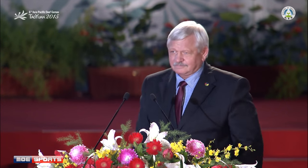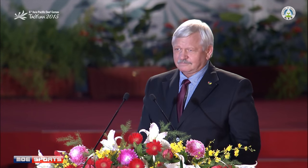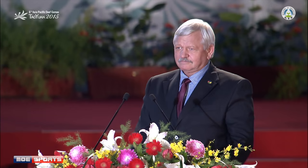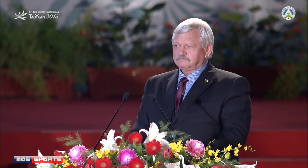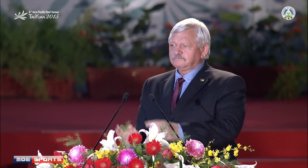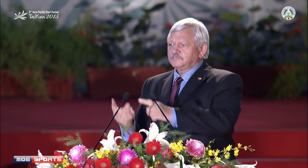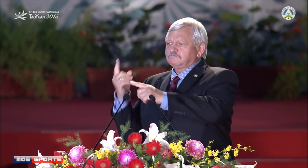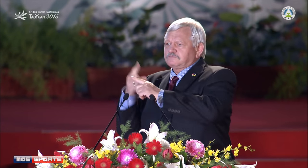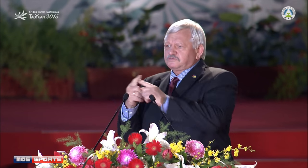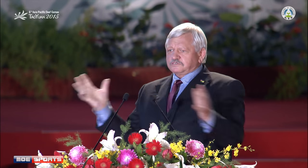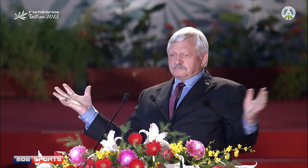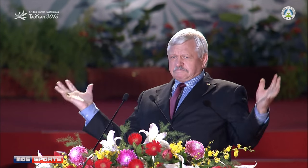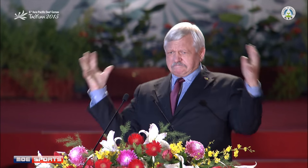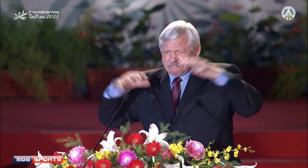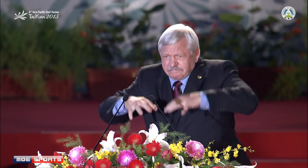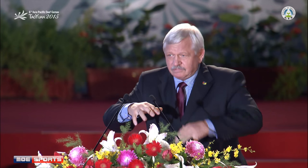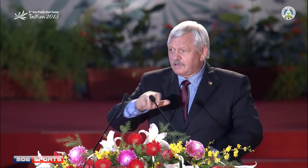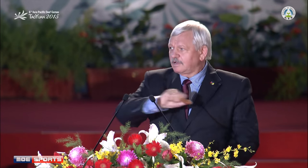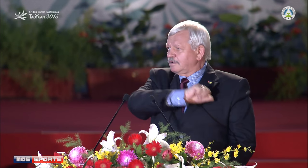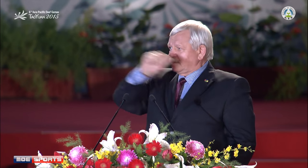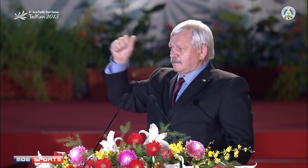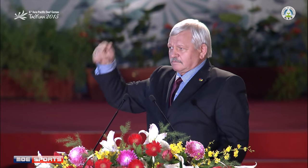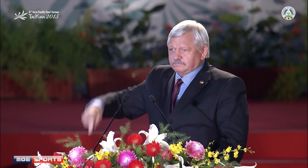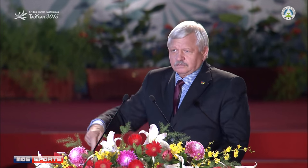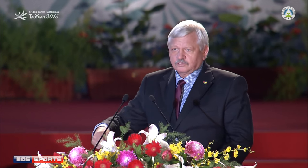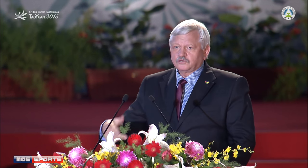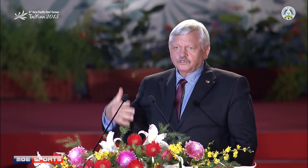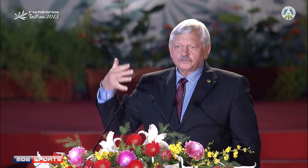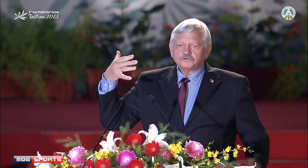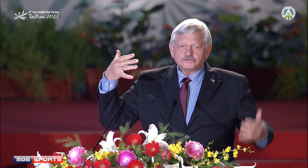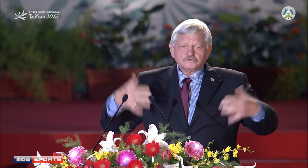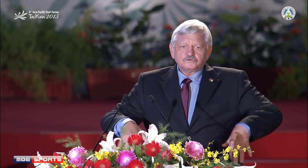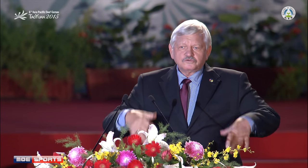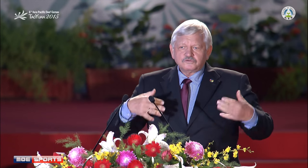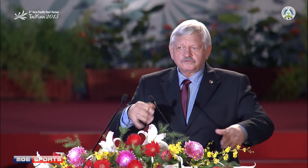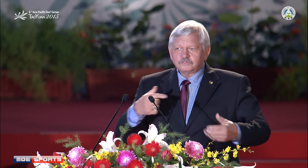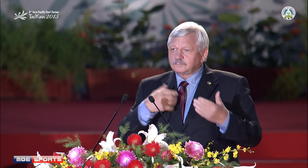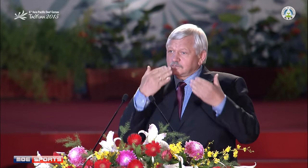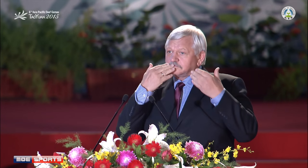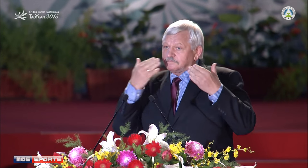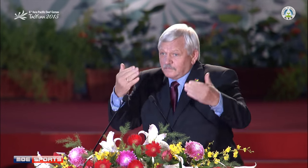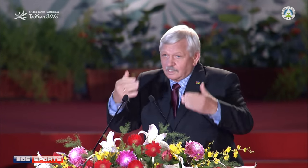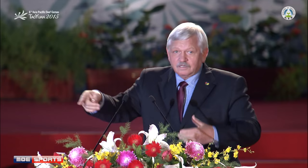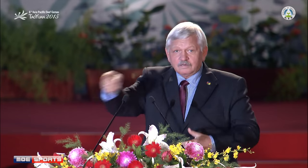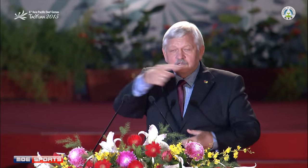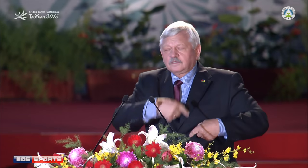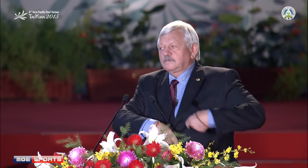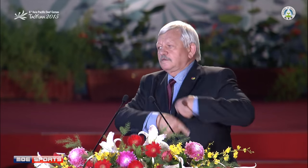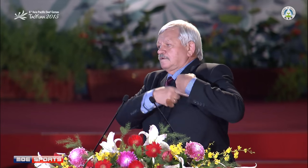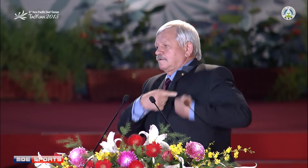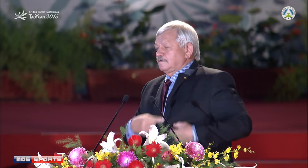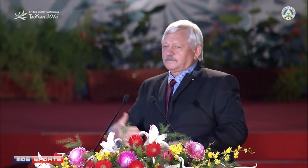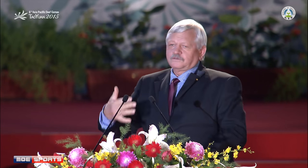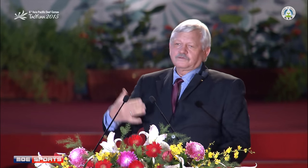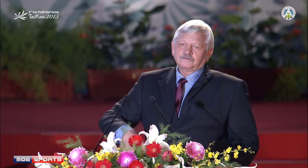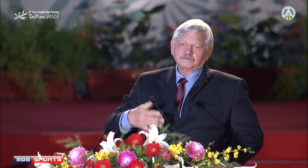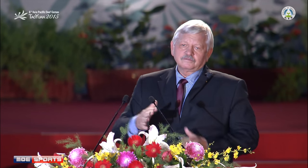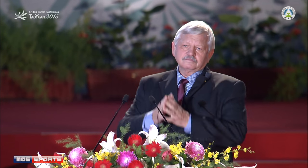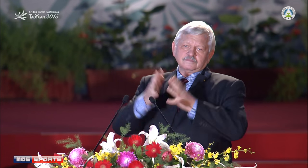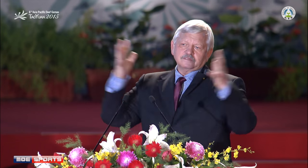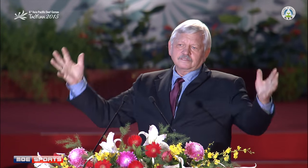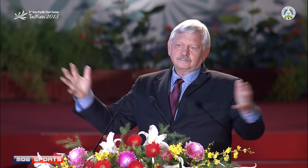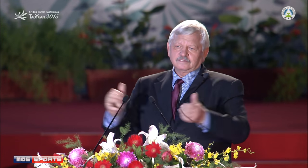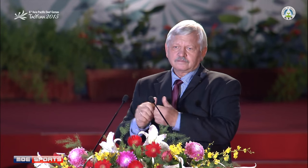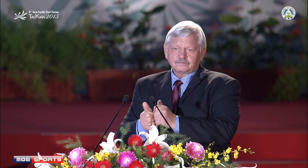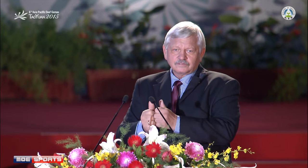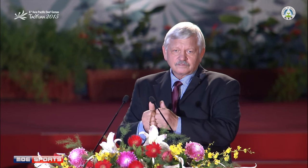展。如今看到在场的各位来自每一个国家的代表，